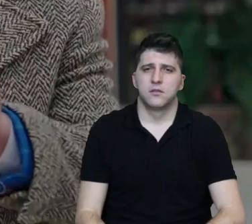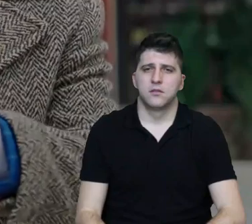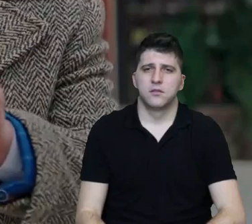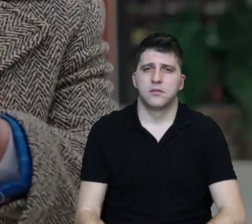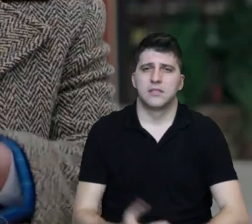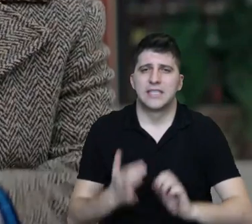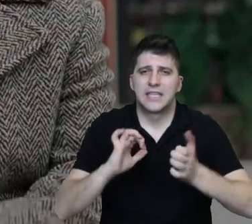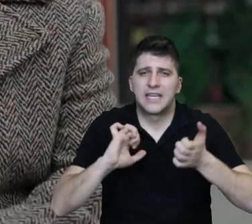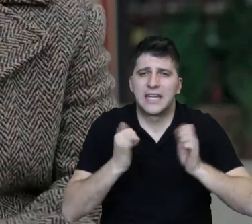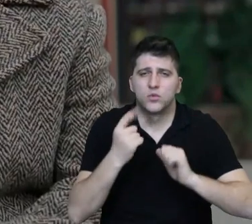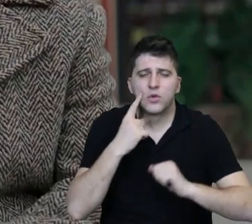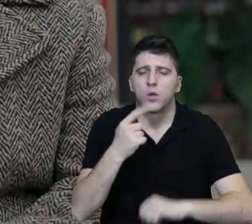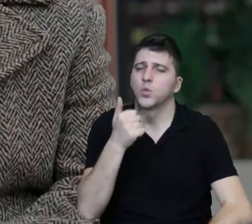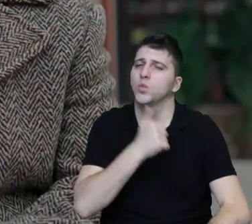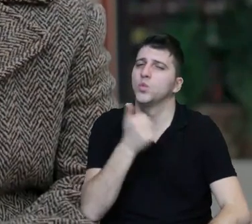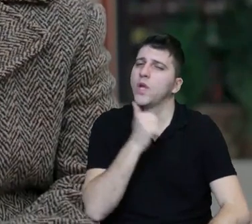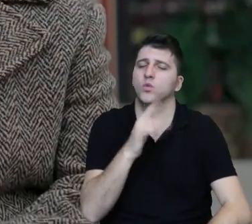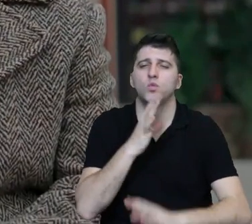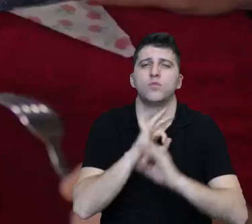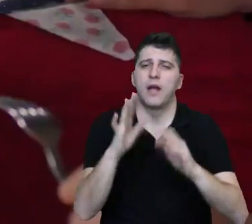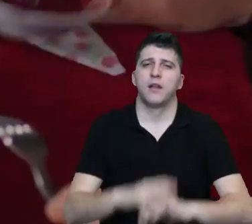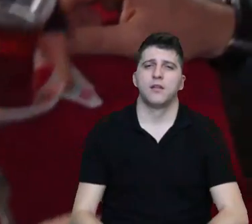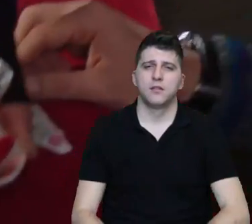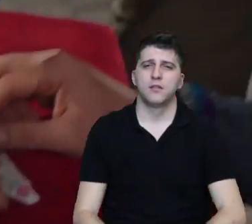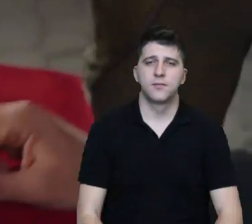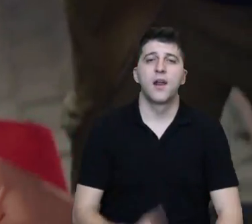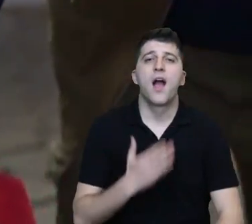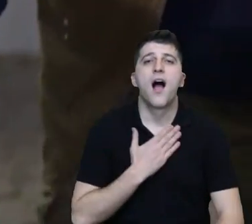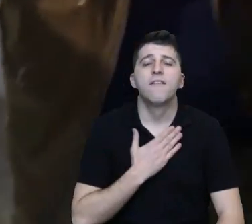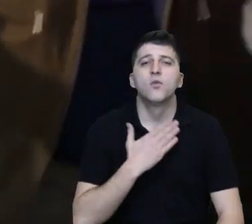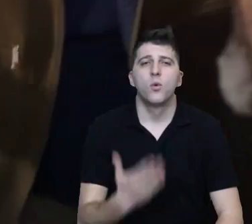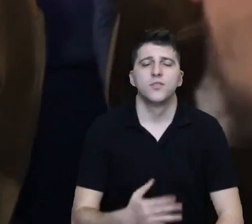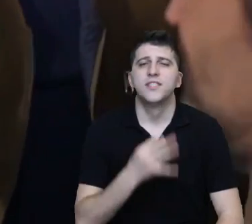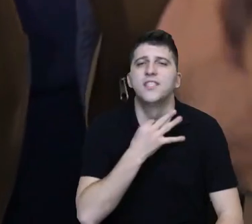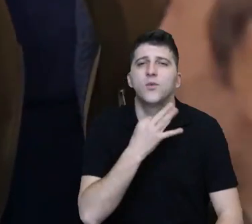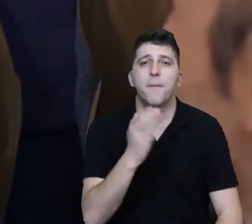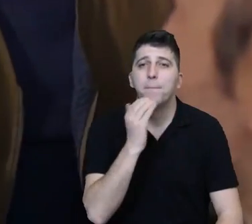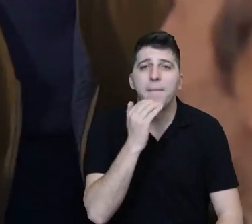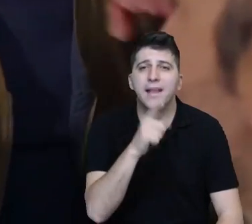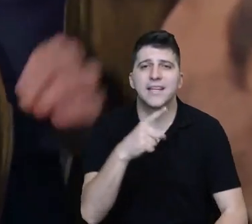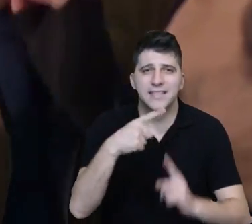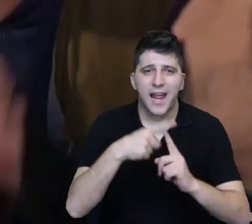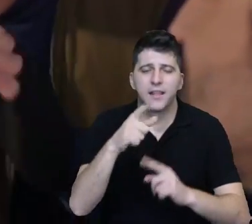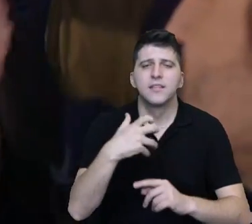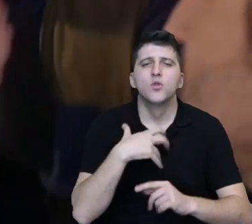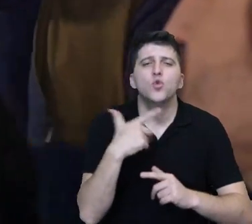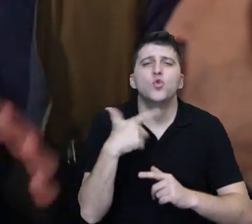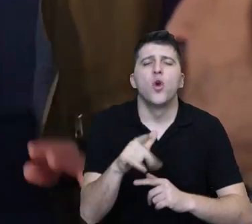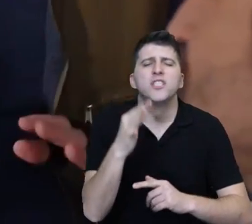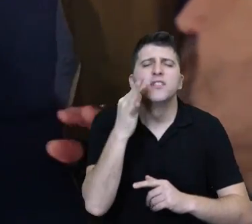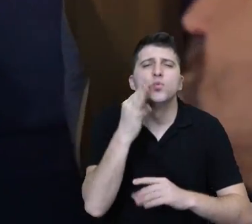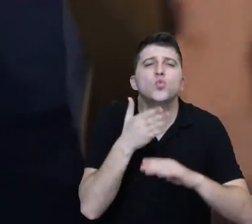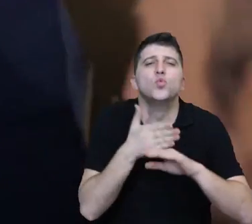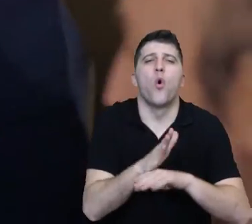Kriz yönetiminde bir üstadsın. Gururla güldü. Afiyet olsun. Teşekkür. Peynirimiz tarttın halis molis